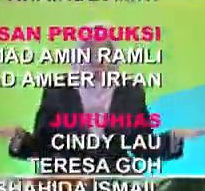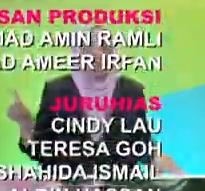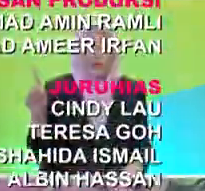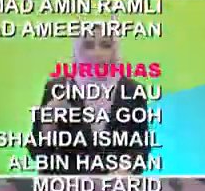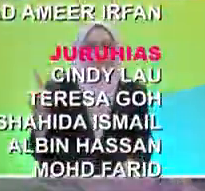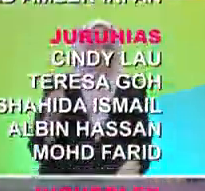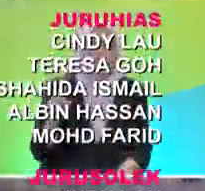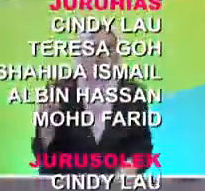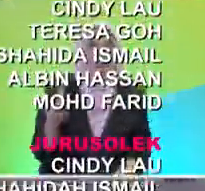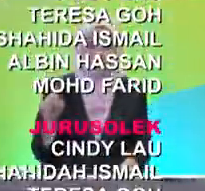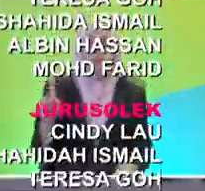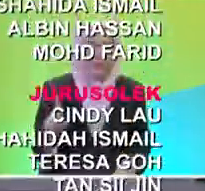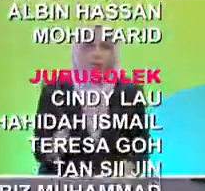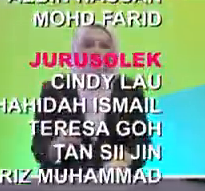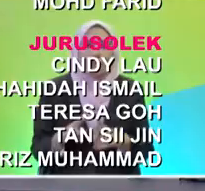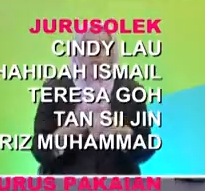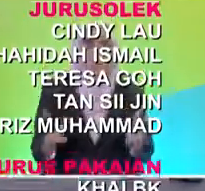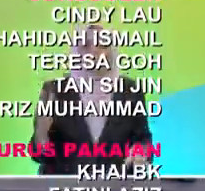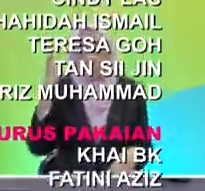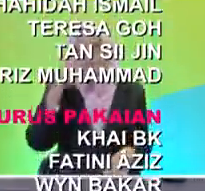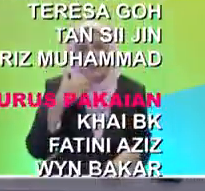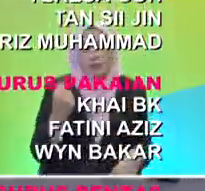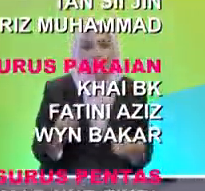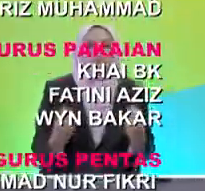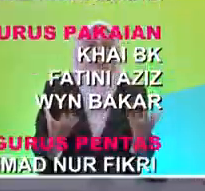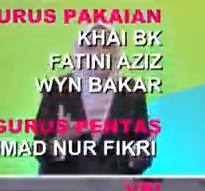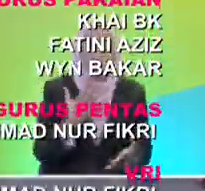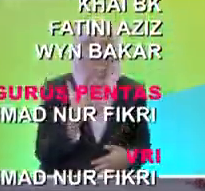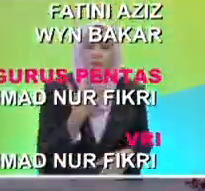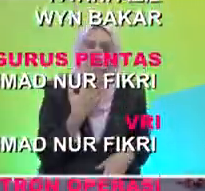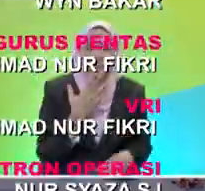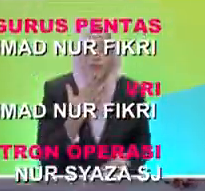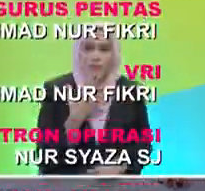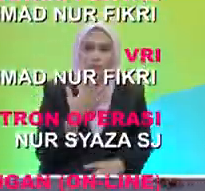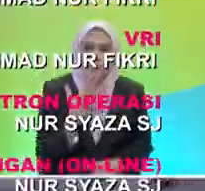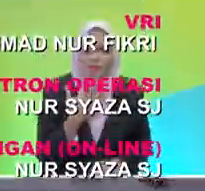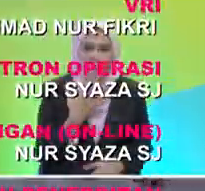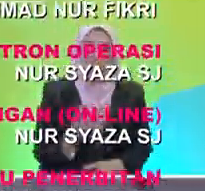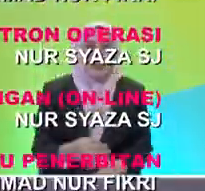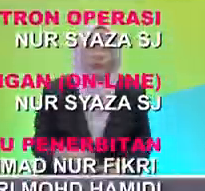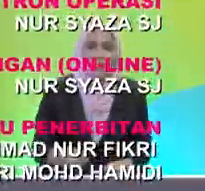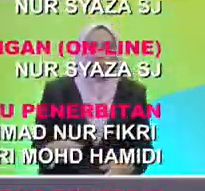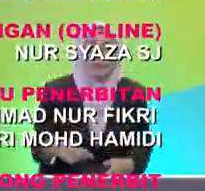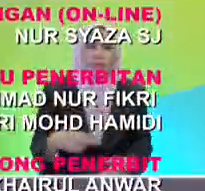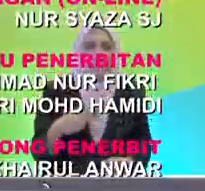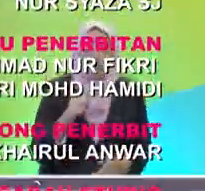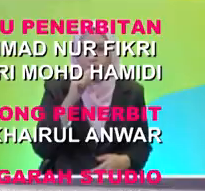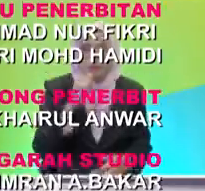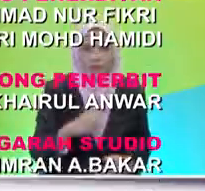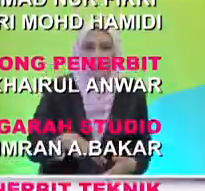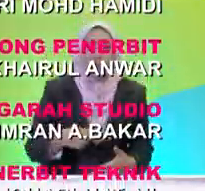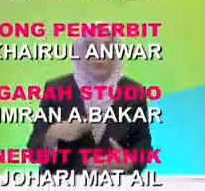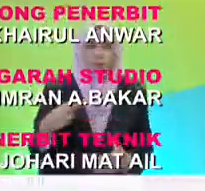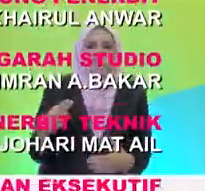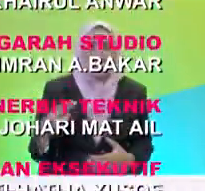merata. Sungguh cantik aneka warna, hisap madu